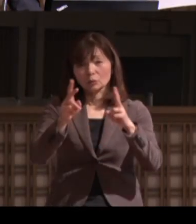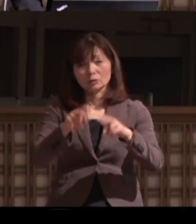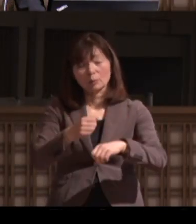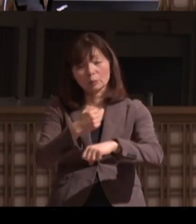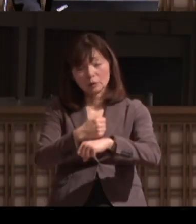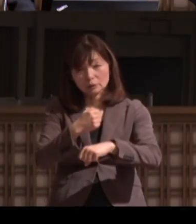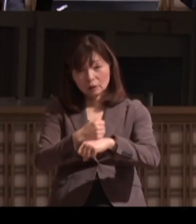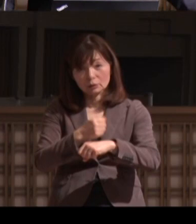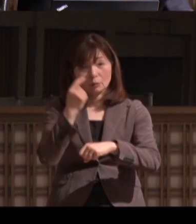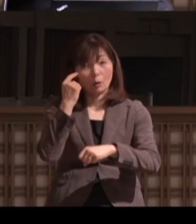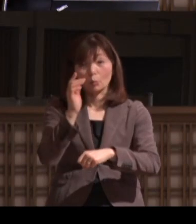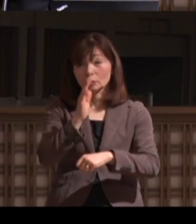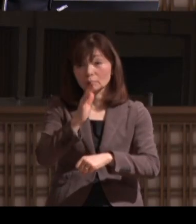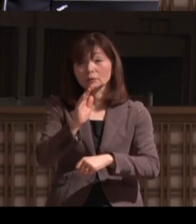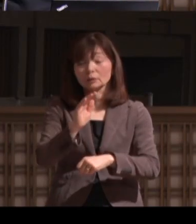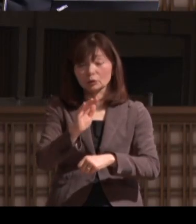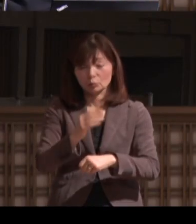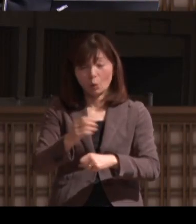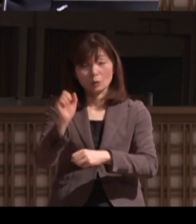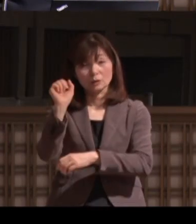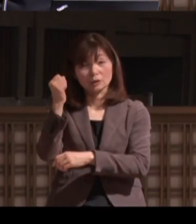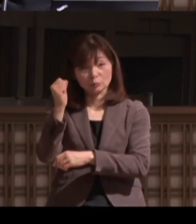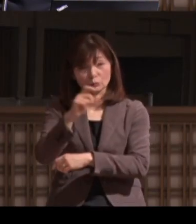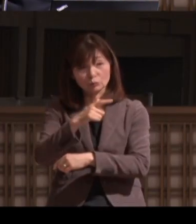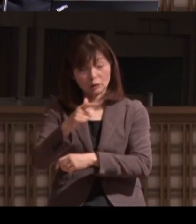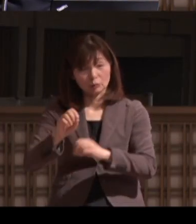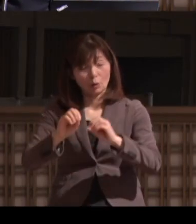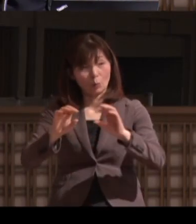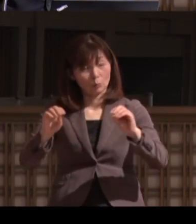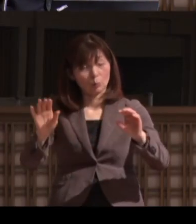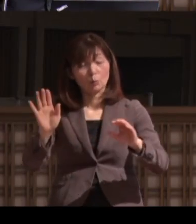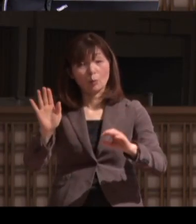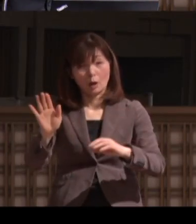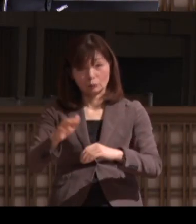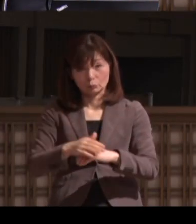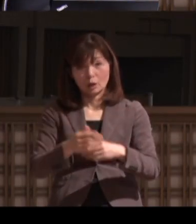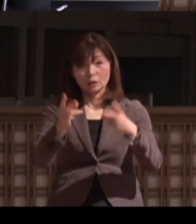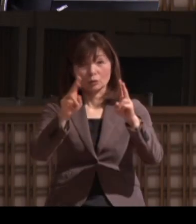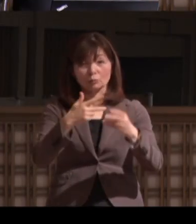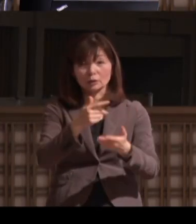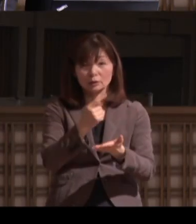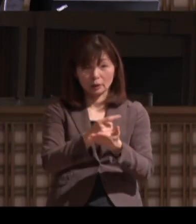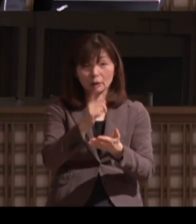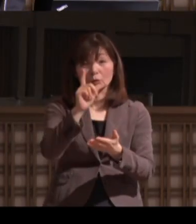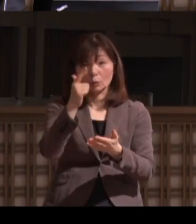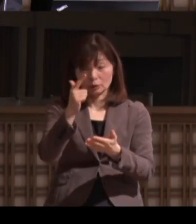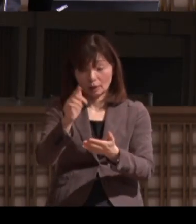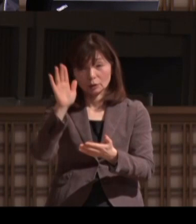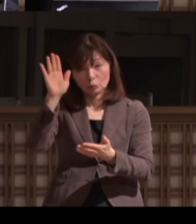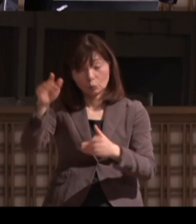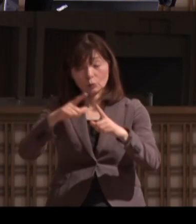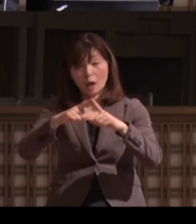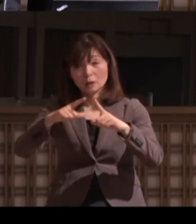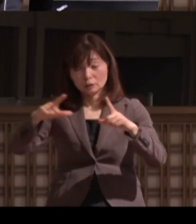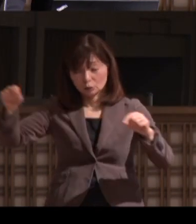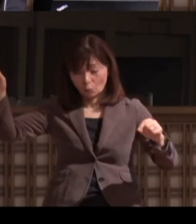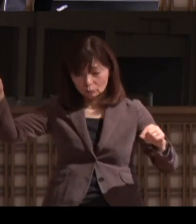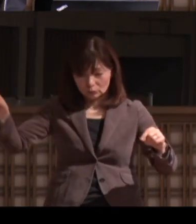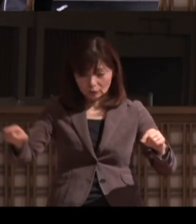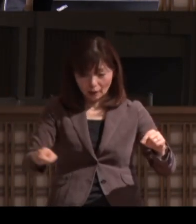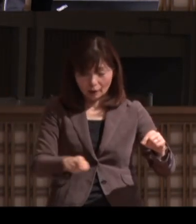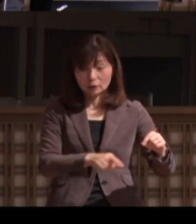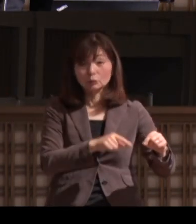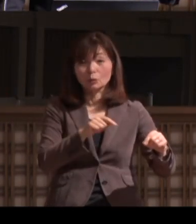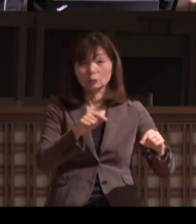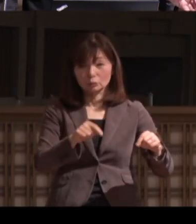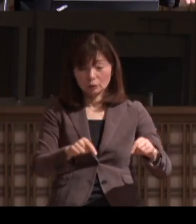ま新聞等でも報道されておりますように今後広島市に限らずですね日本全国が間違いなく